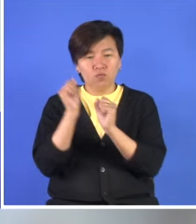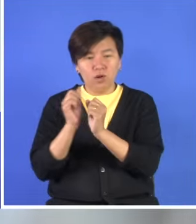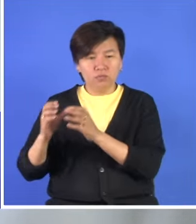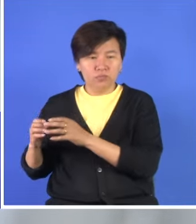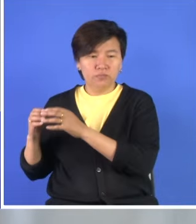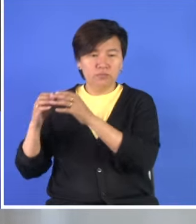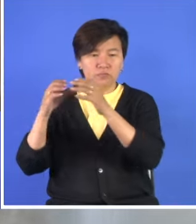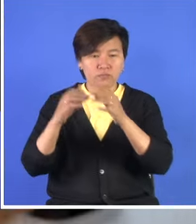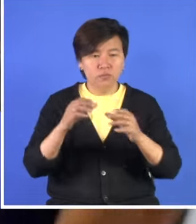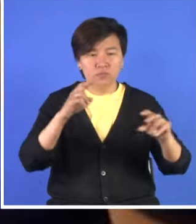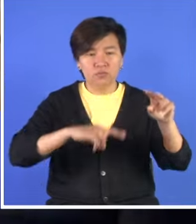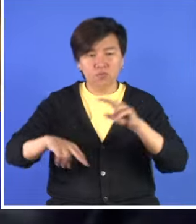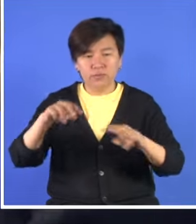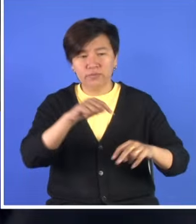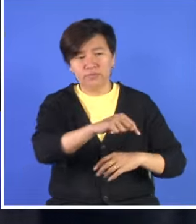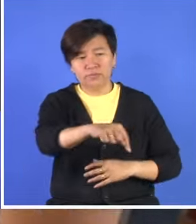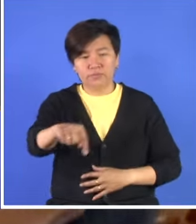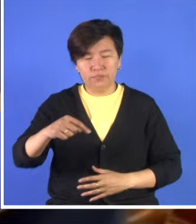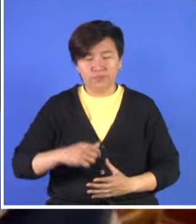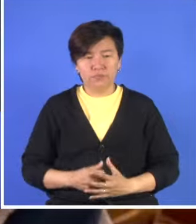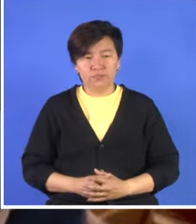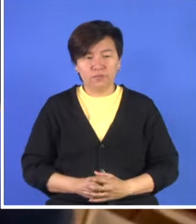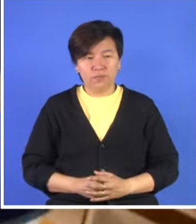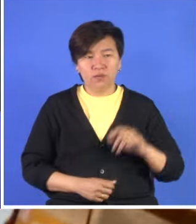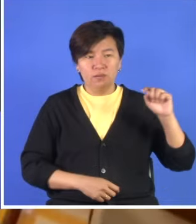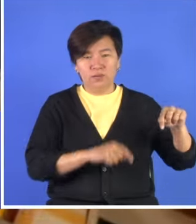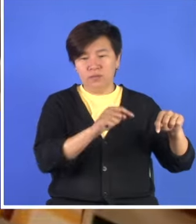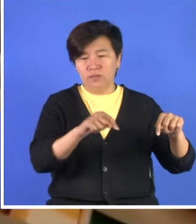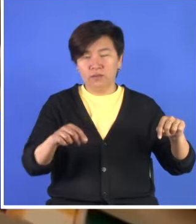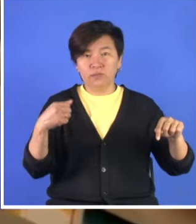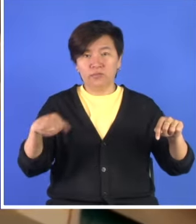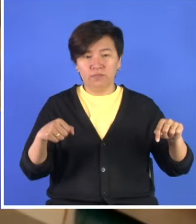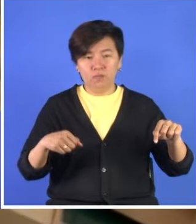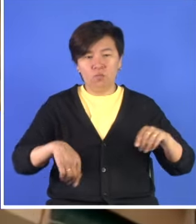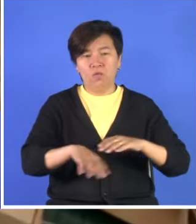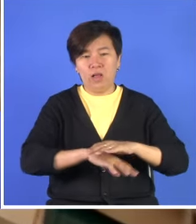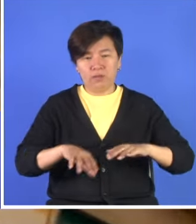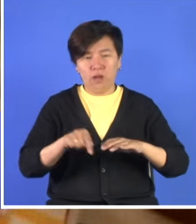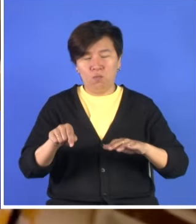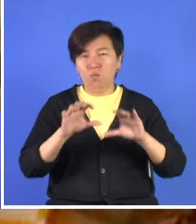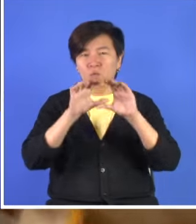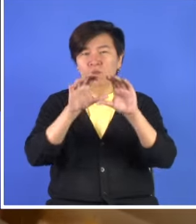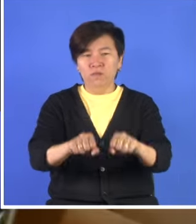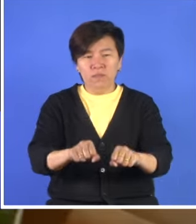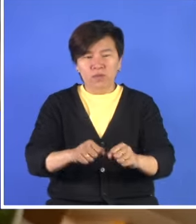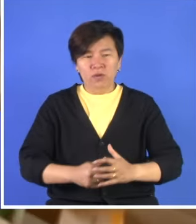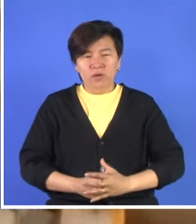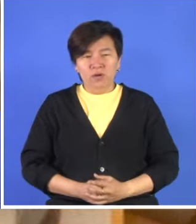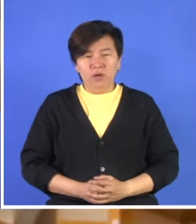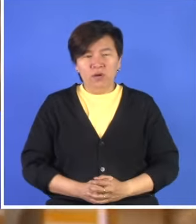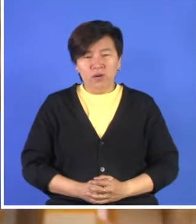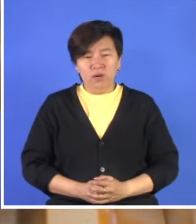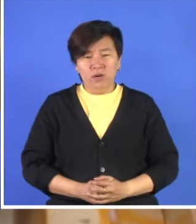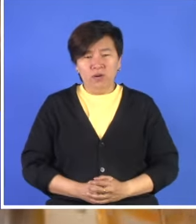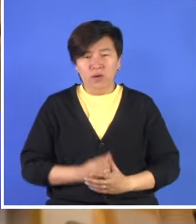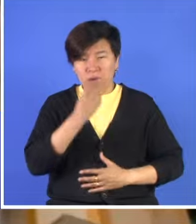งพื้นที่ไปตามเป้าหมายนะคะ10จุดยึดของกลางมาได้เพียบเลยค่ะแล้วจากการสำรวจเอาเฉพ